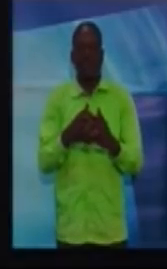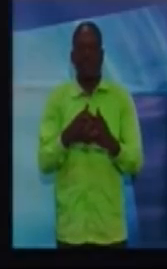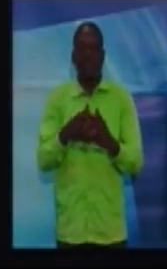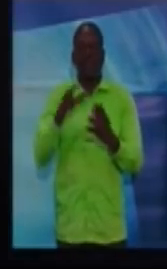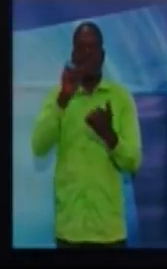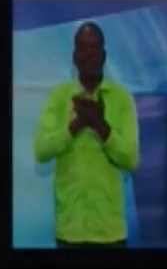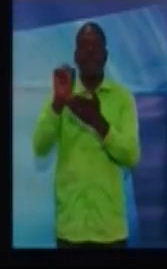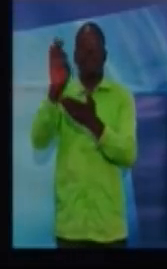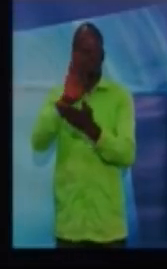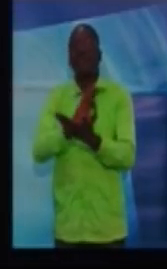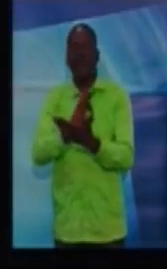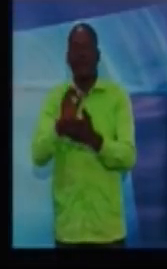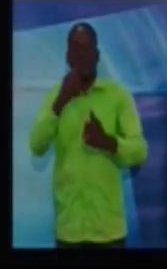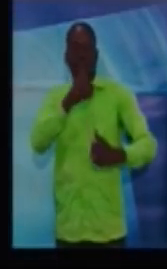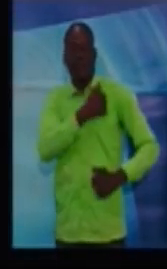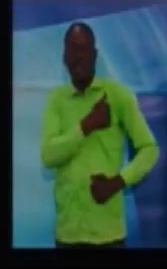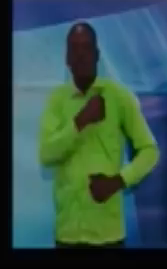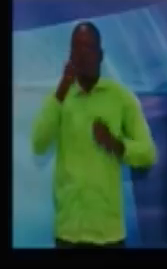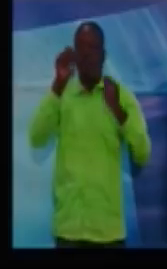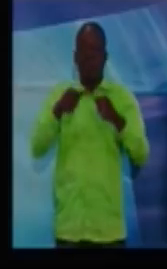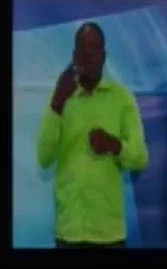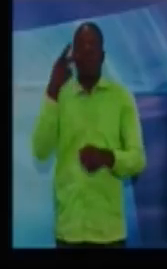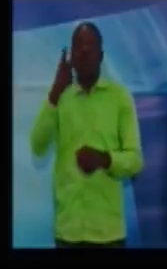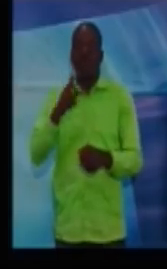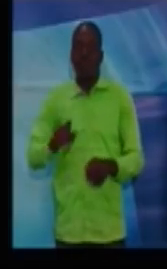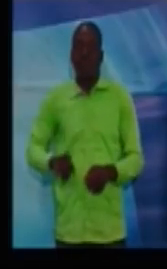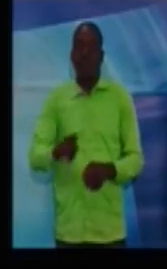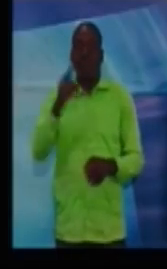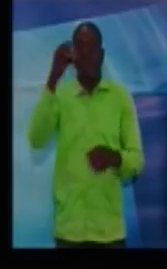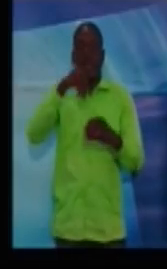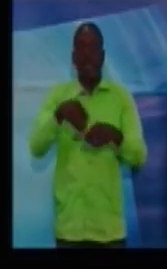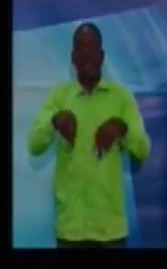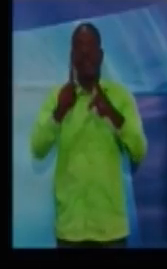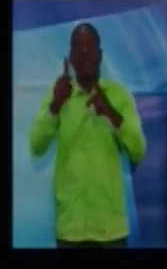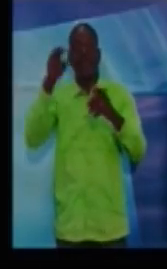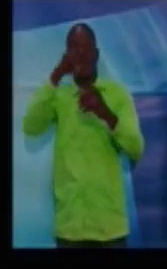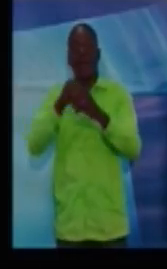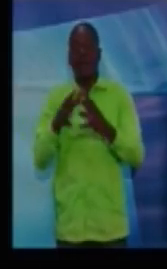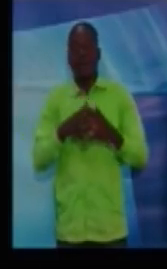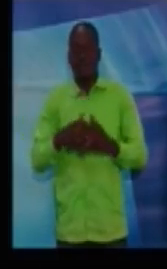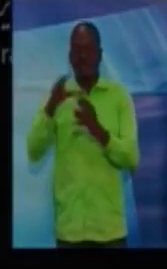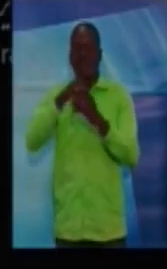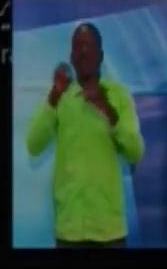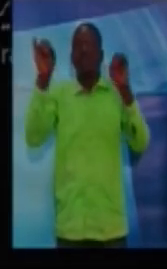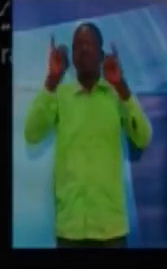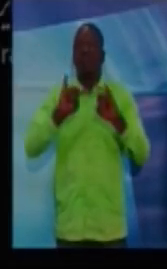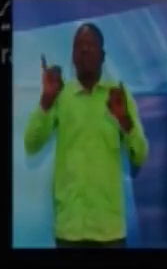Sur ces images de l'armée iranienne, on peut apercevoir la trajectoire du missile qui a percuté le drone américain abattu jeudi.